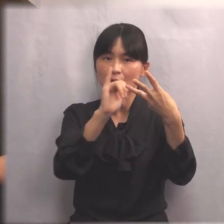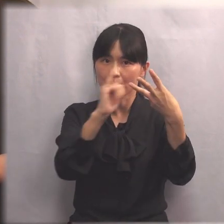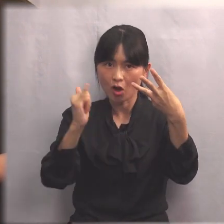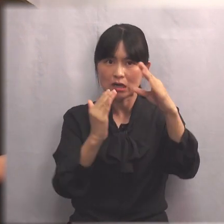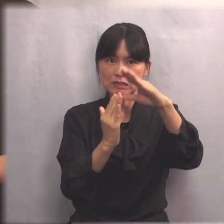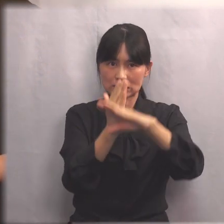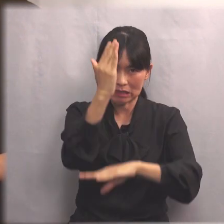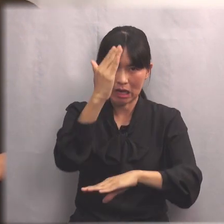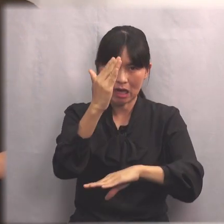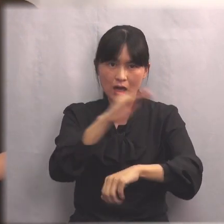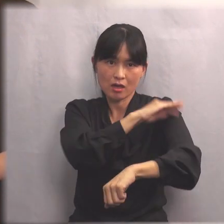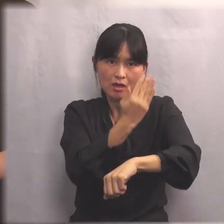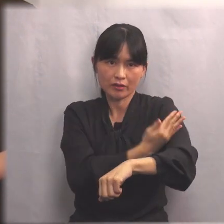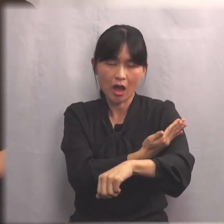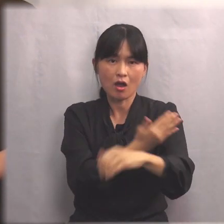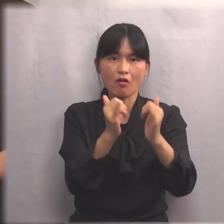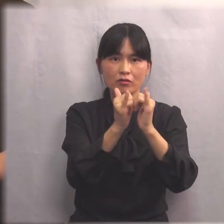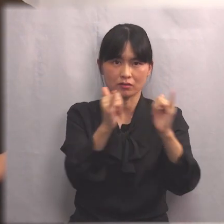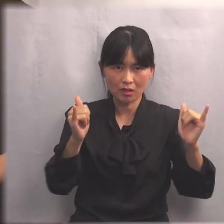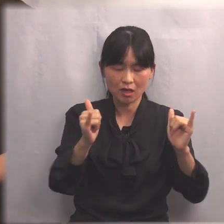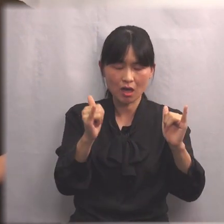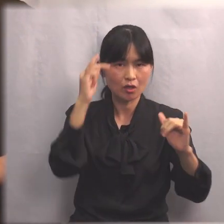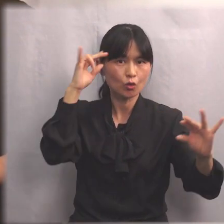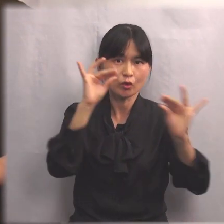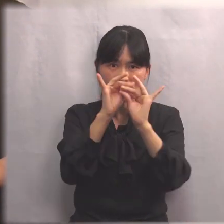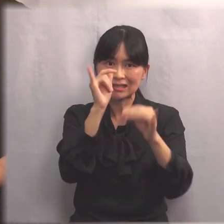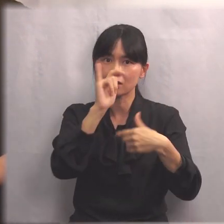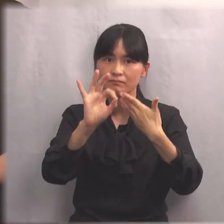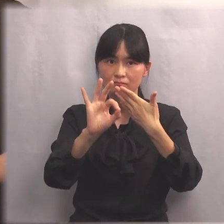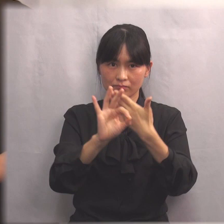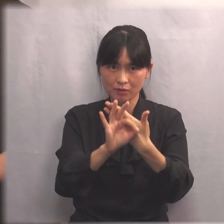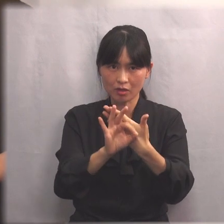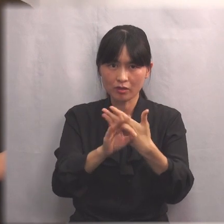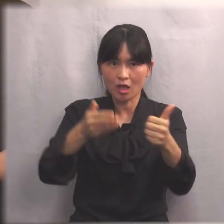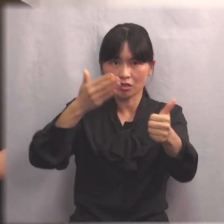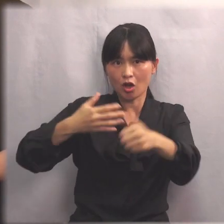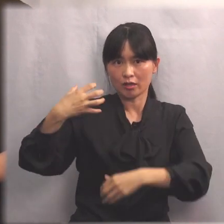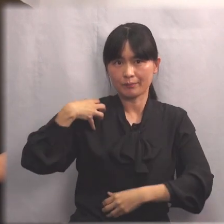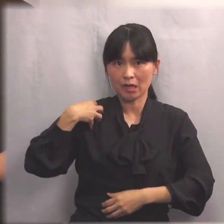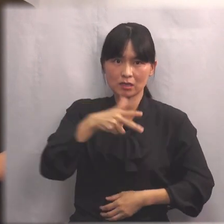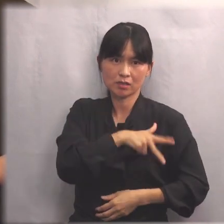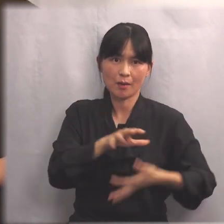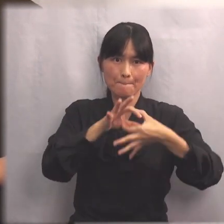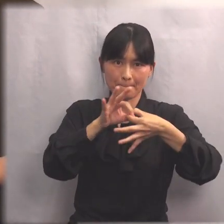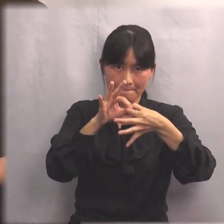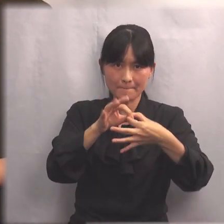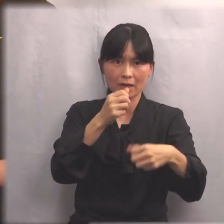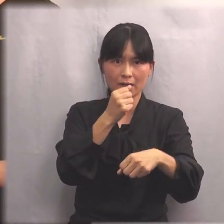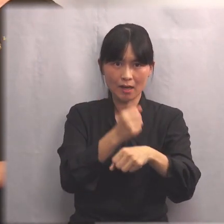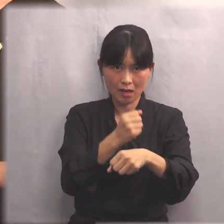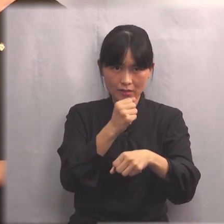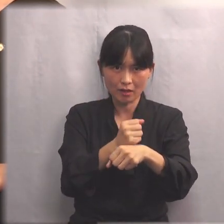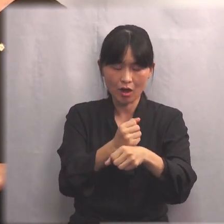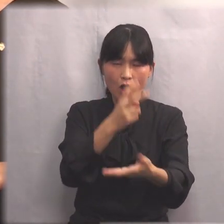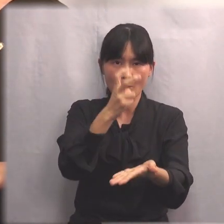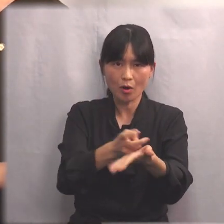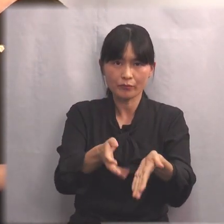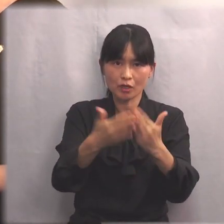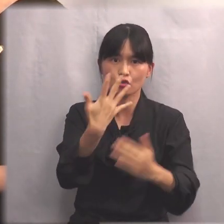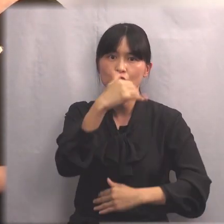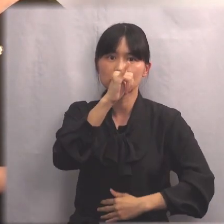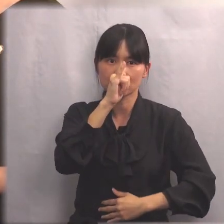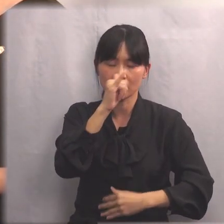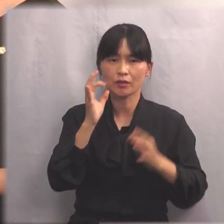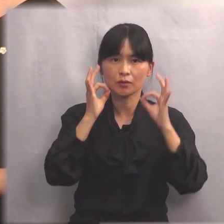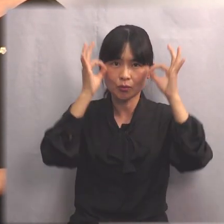당권자가 동의하는 입법 청원에 대해서는 바로 이 청원을 담당할 의원을 매칭해서 이것이 입법으로 이어질 수 있도록